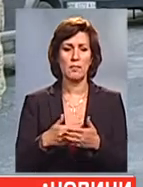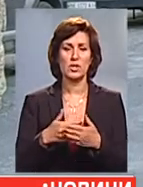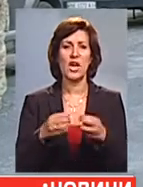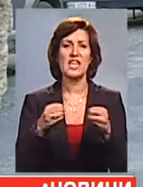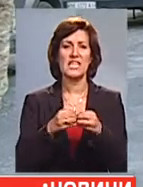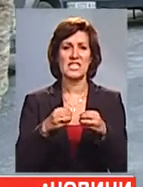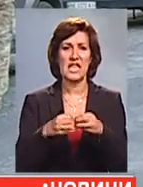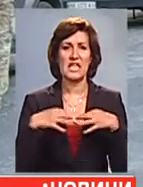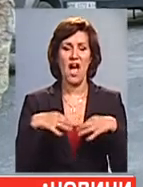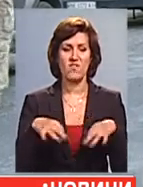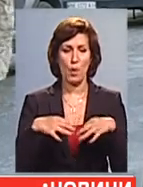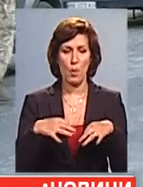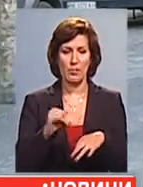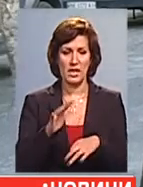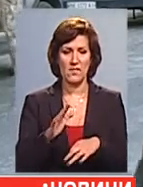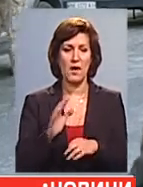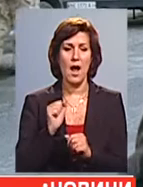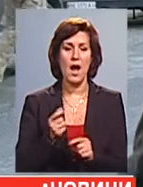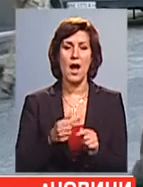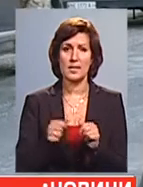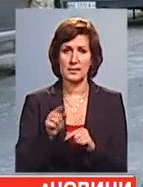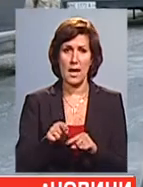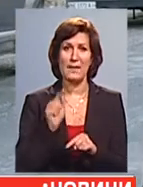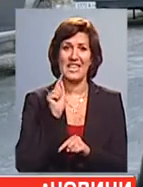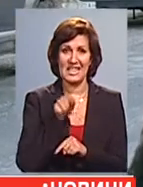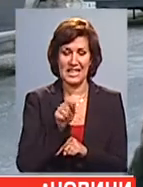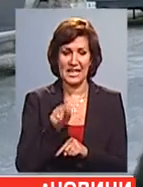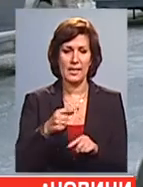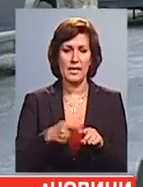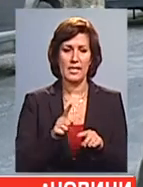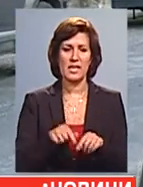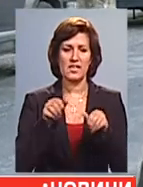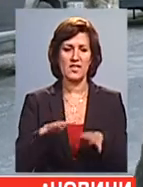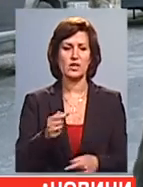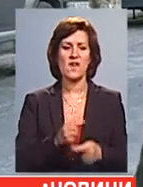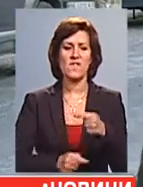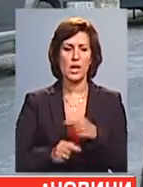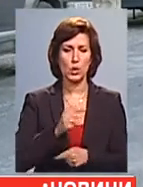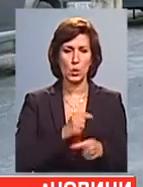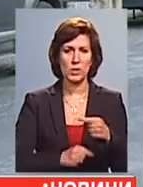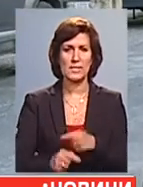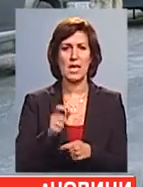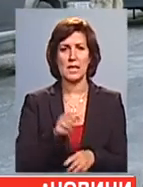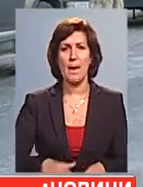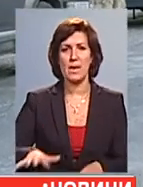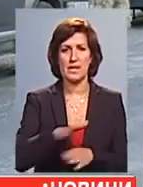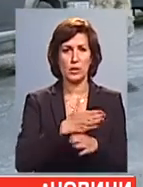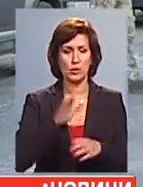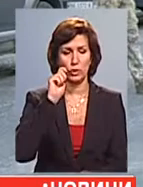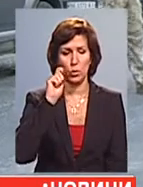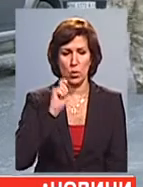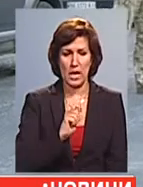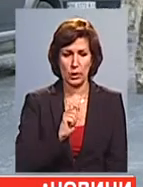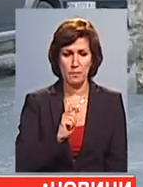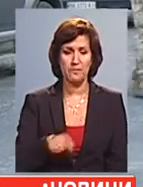10 автомобілів. А саме це ті, які вирішили повернутися на материкову частину